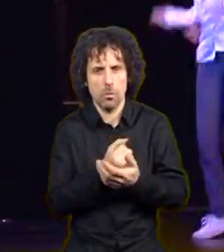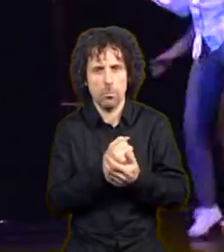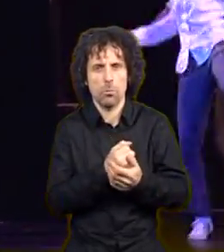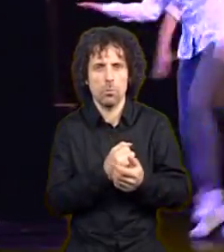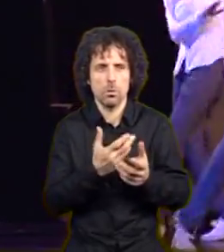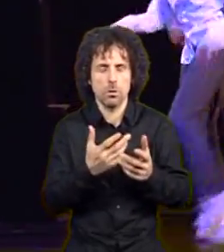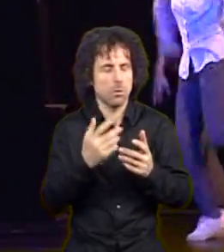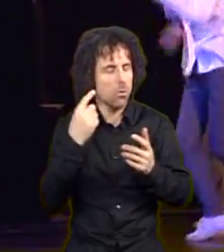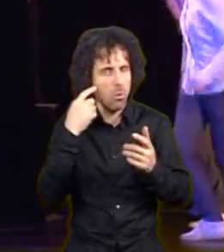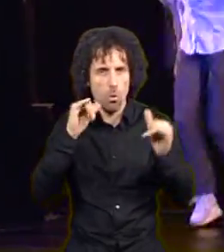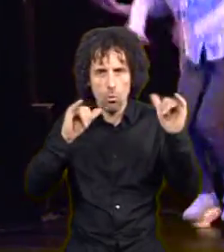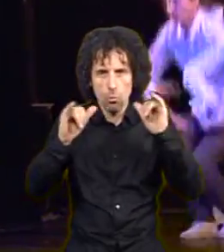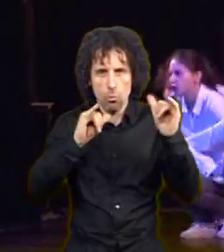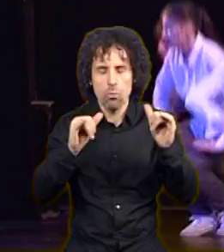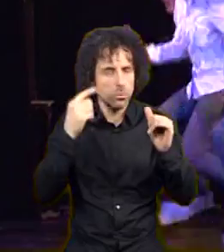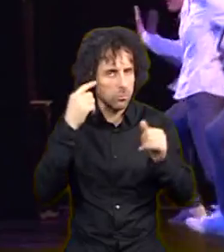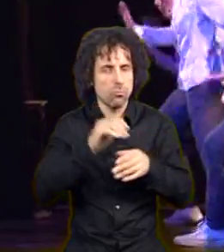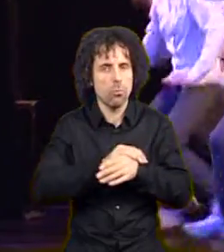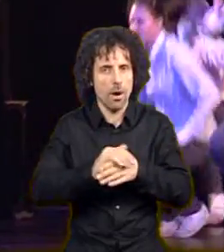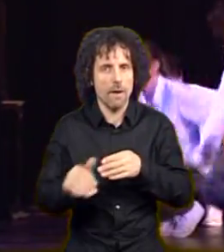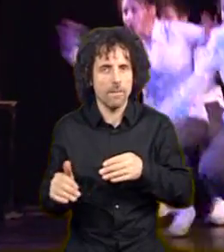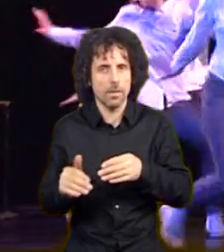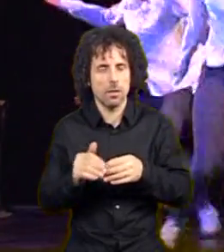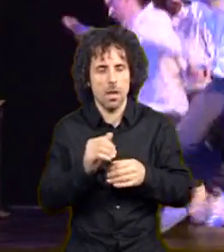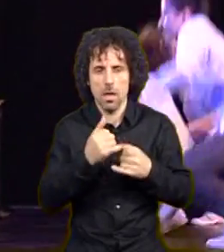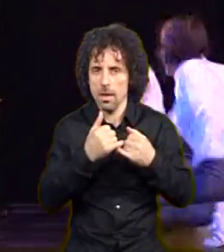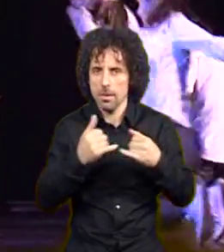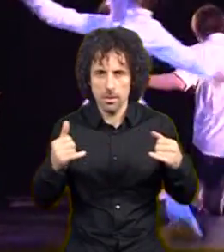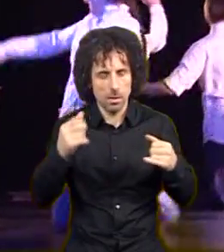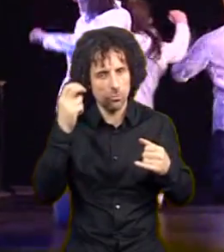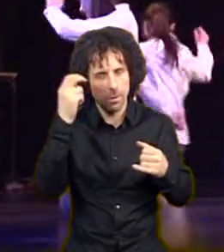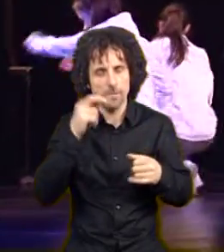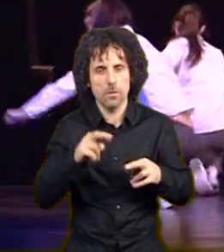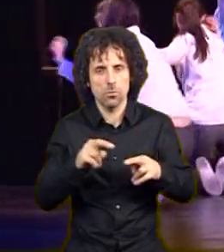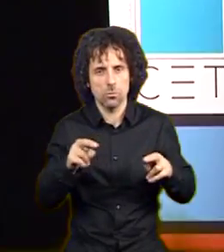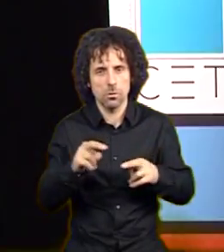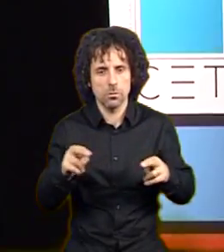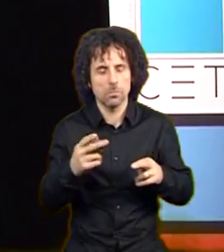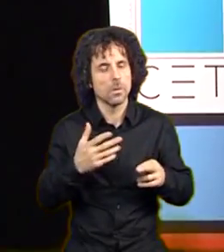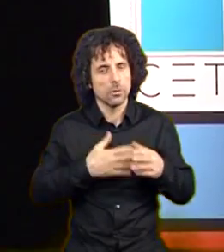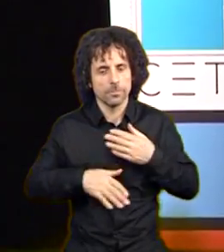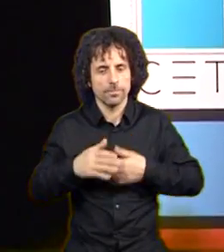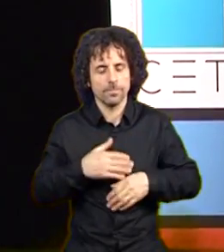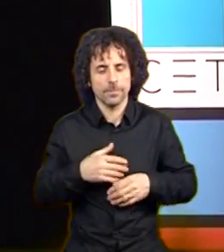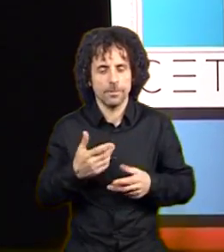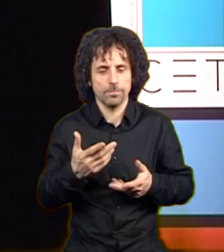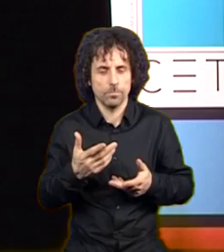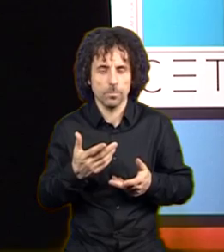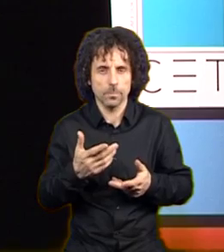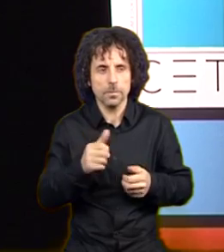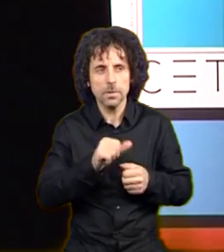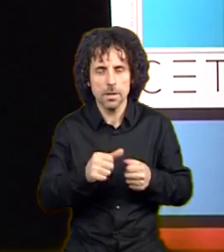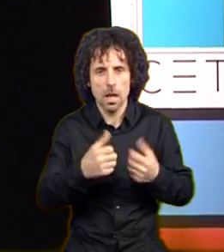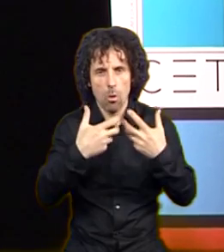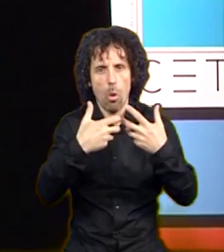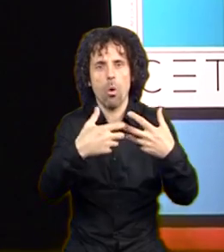które zdobyły rozgłos ogólnopolski, były to dosyć innowacyjne rzeczy i ucieszyło mnie to, że